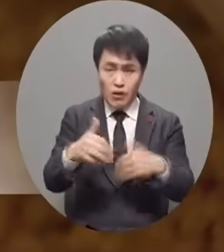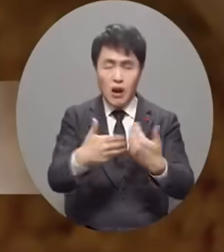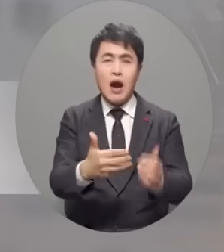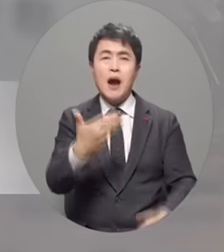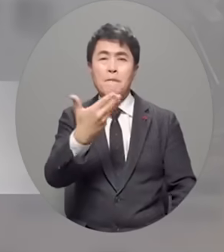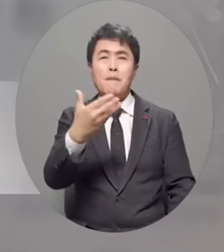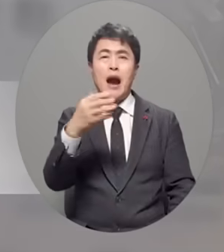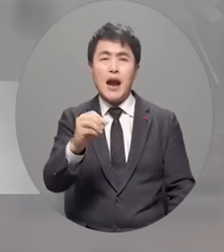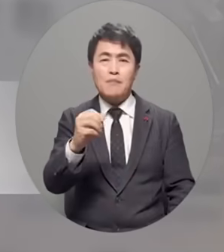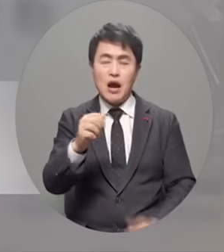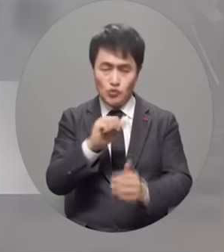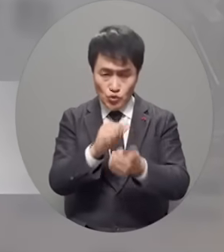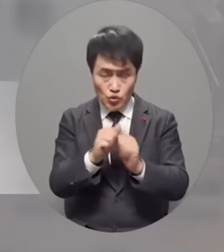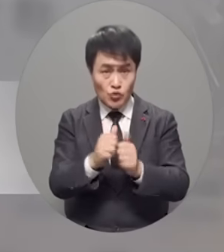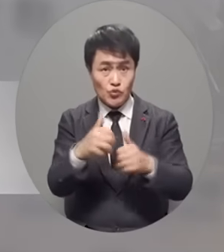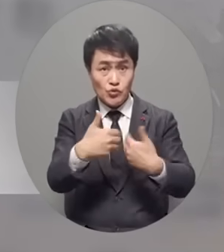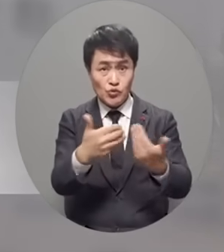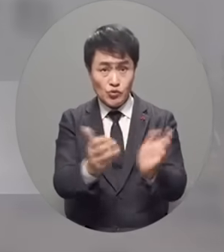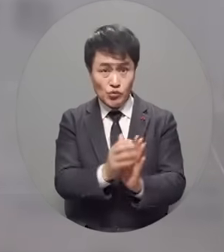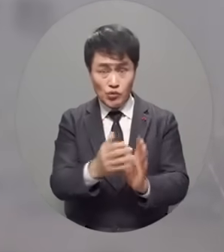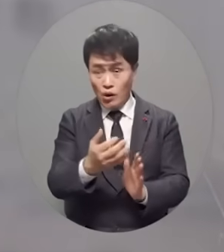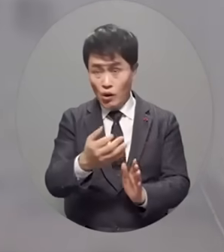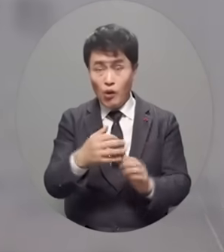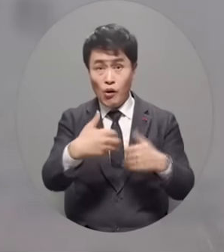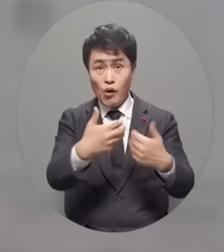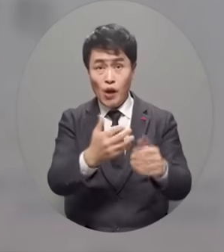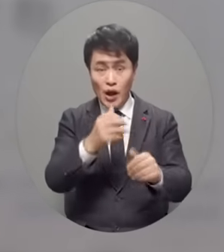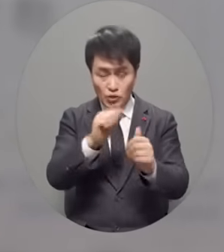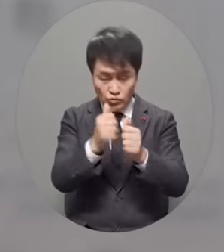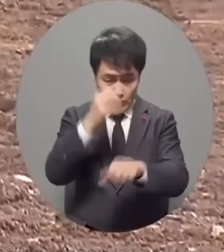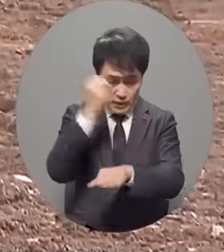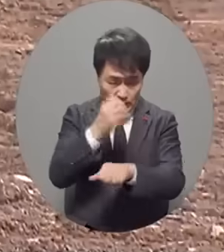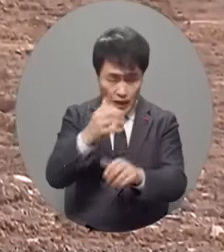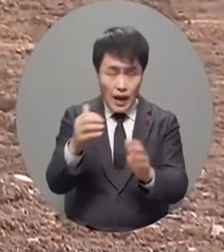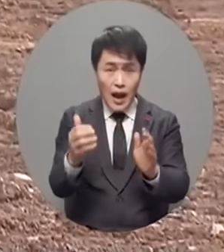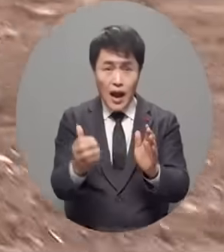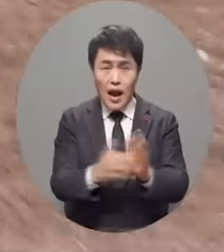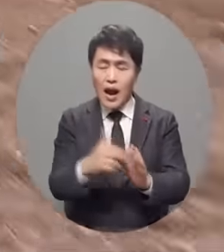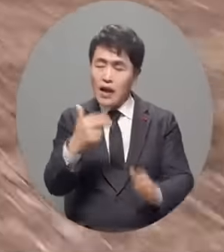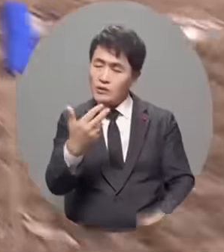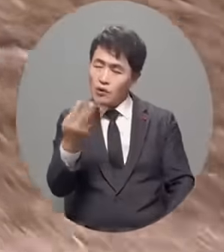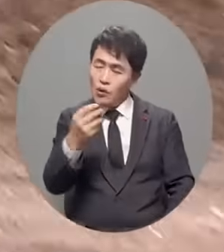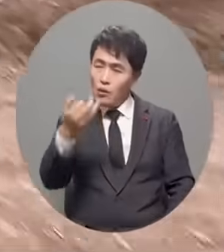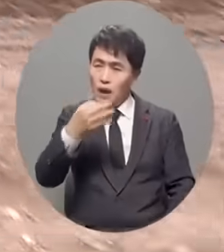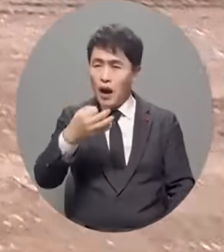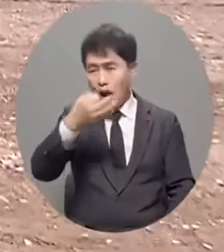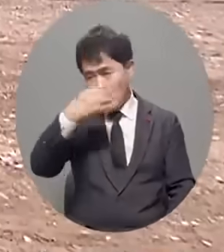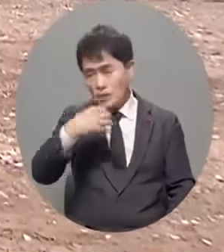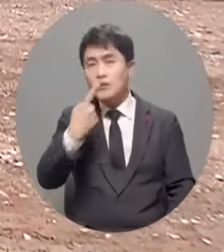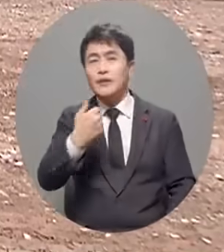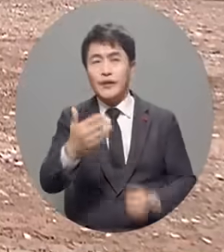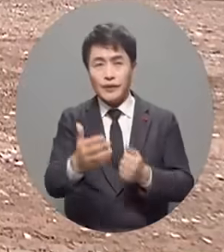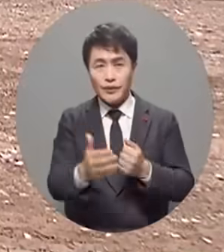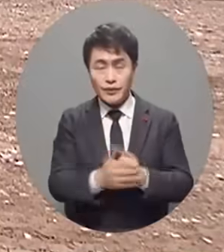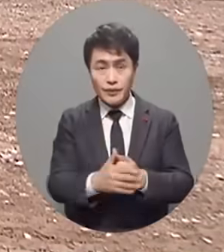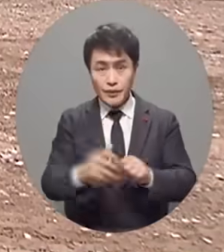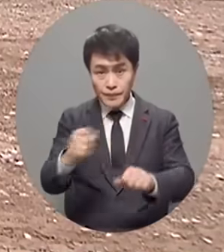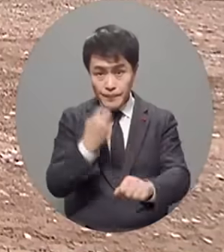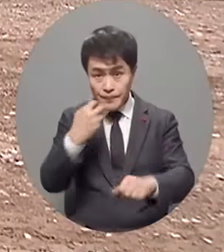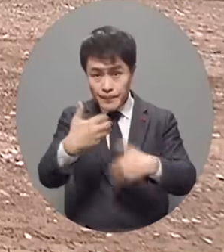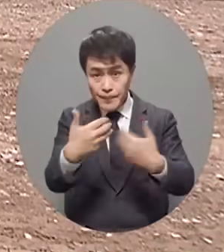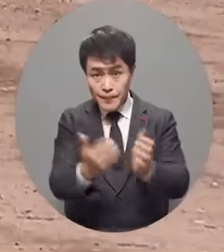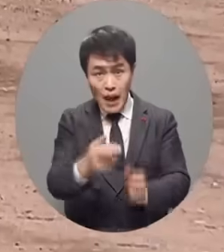사들여 7억 5천여만 원의 부당이득을 챙긴 것으로 보고 있습니다. 특사경은 어제 박 씨의 자택에 수사 인력을